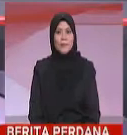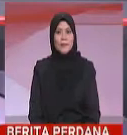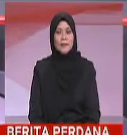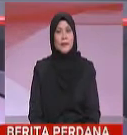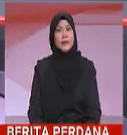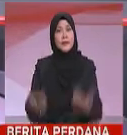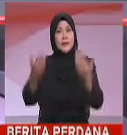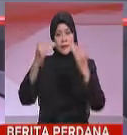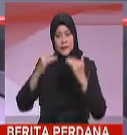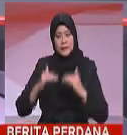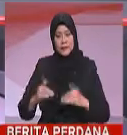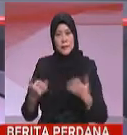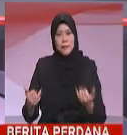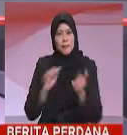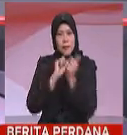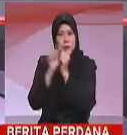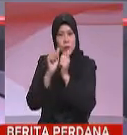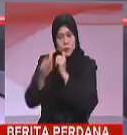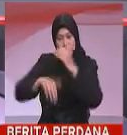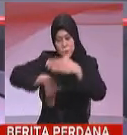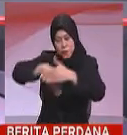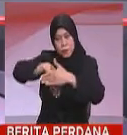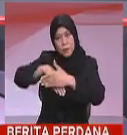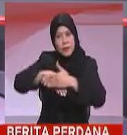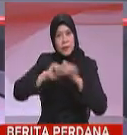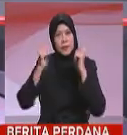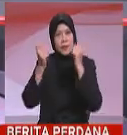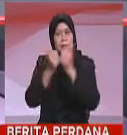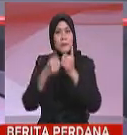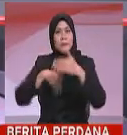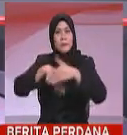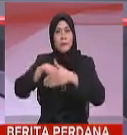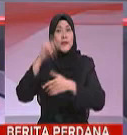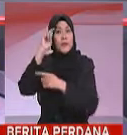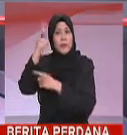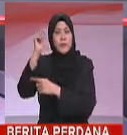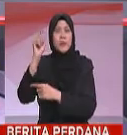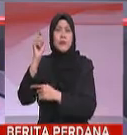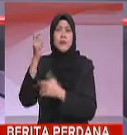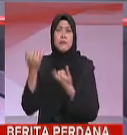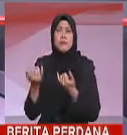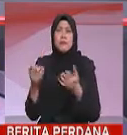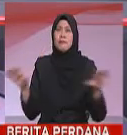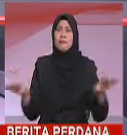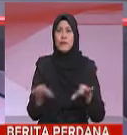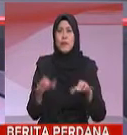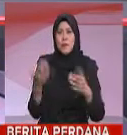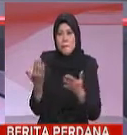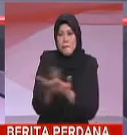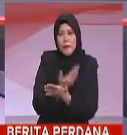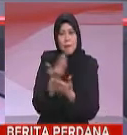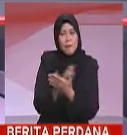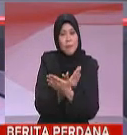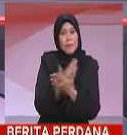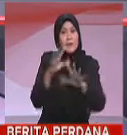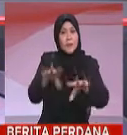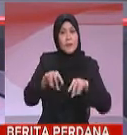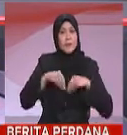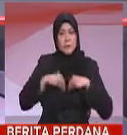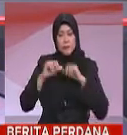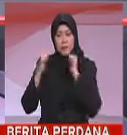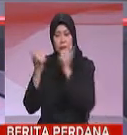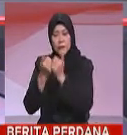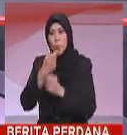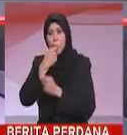Dari Sukan Terjun kita balik ke perkembangan Sukan Bola Sepak. Persatuan Bola Sepak Negeri Terengganu PBSNT melakukan pembaruan apabila menerima